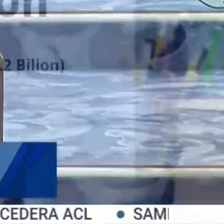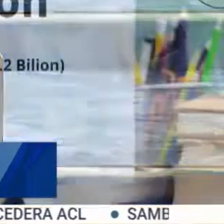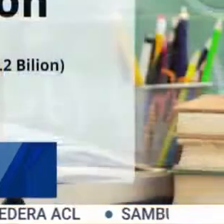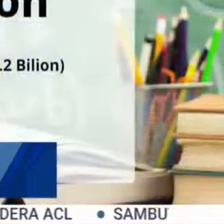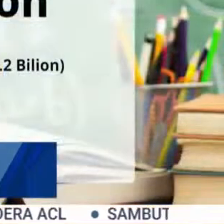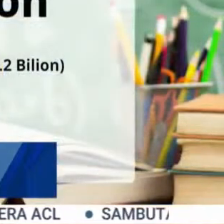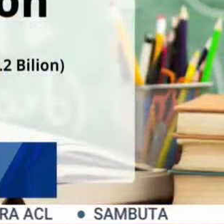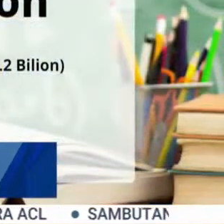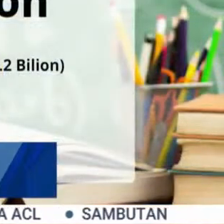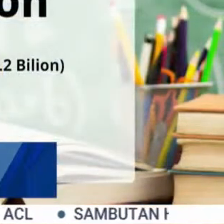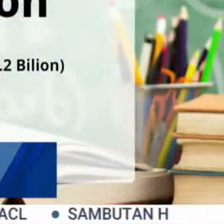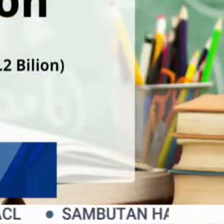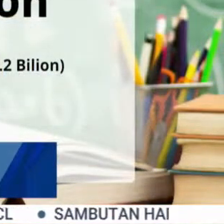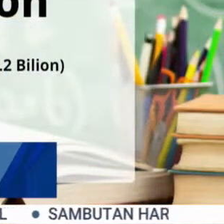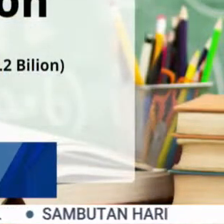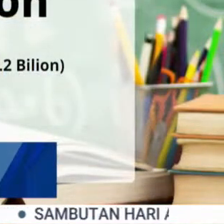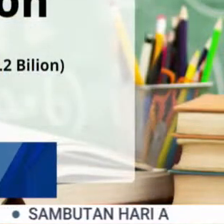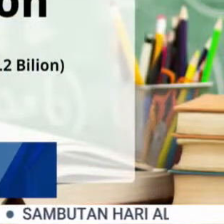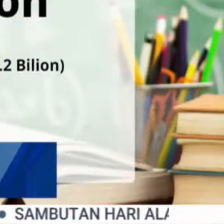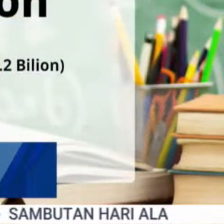58.7 bilion ringgit.